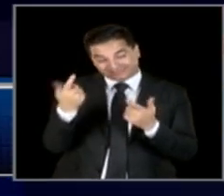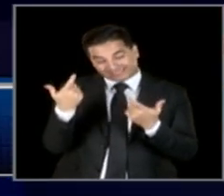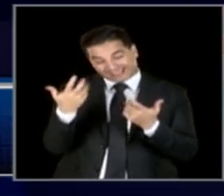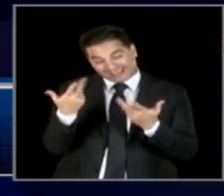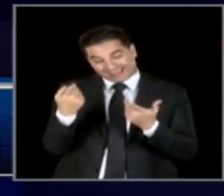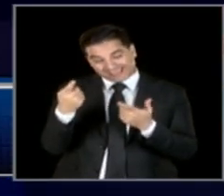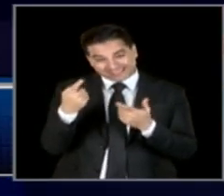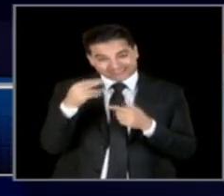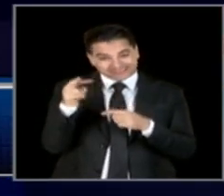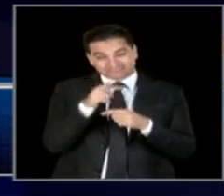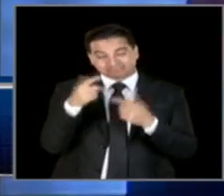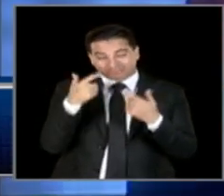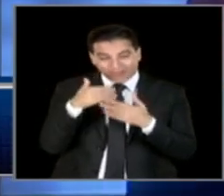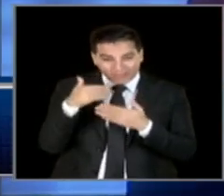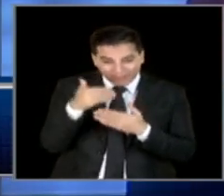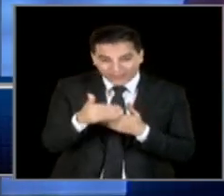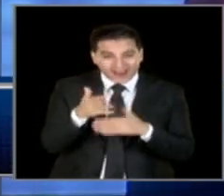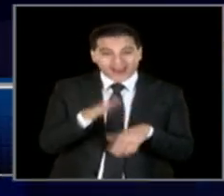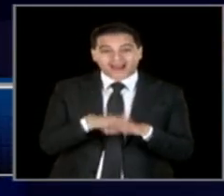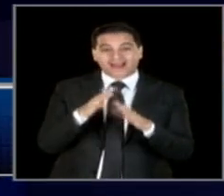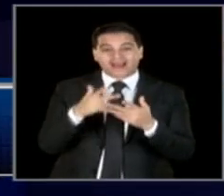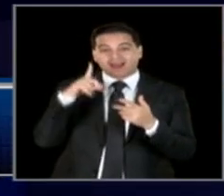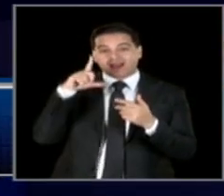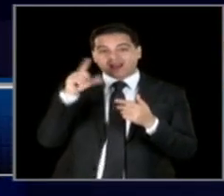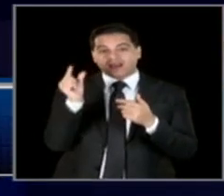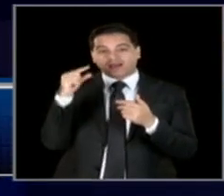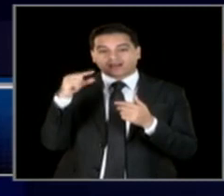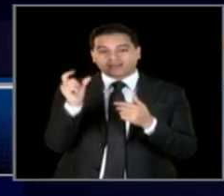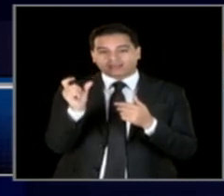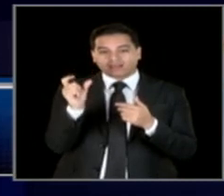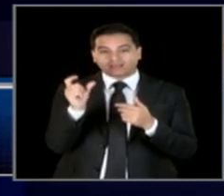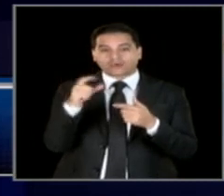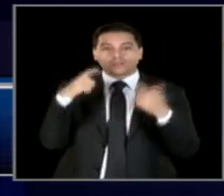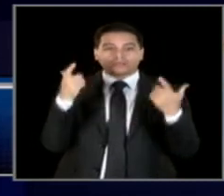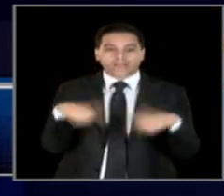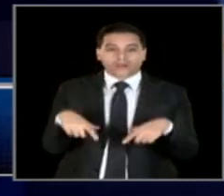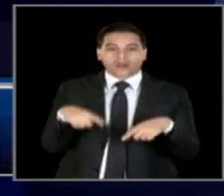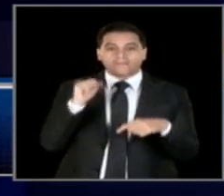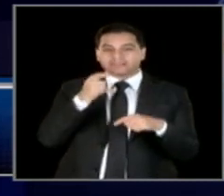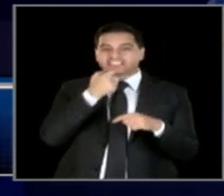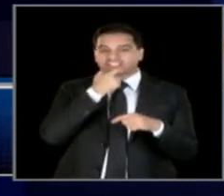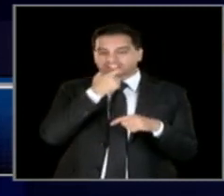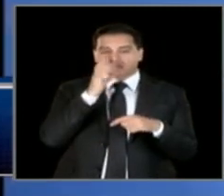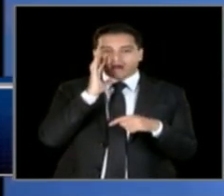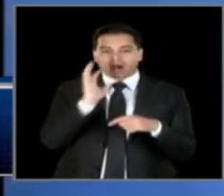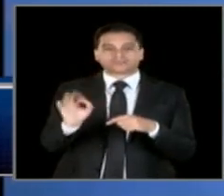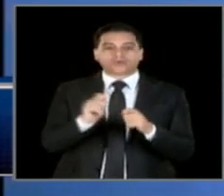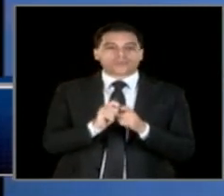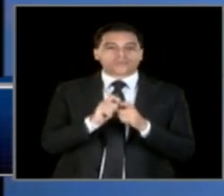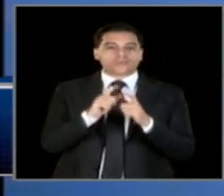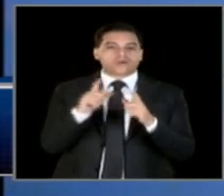إيه؟ انتوا الاتنين مستنيين إيه؟ اسمها Nothing، كلمة إنجليزي